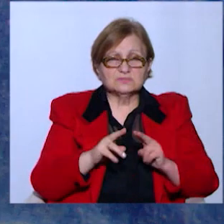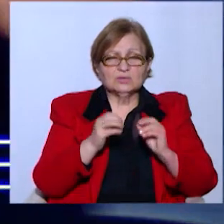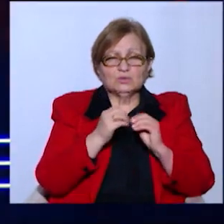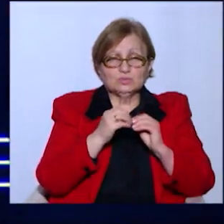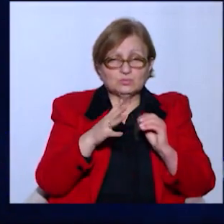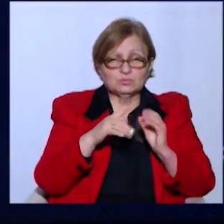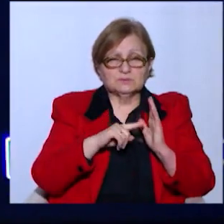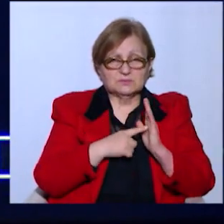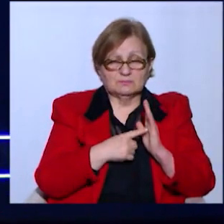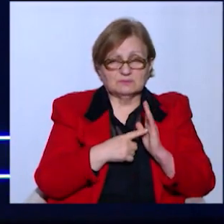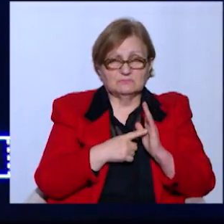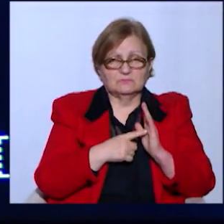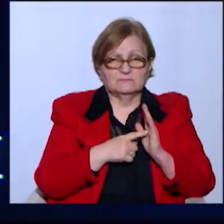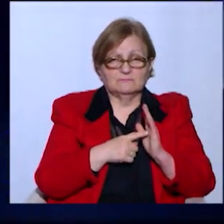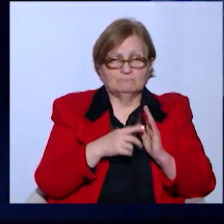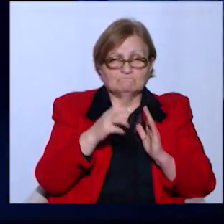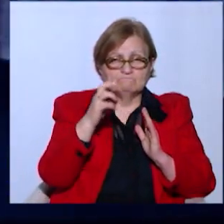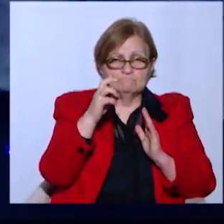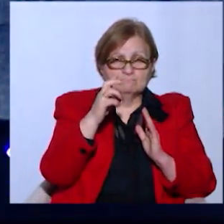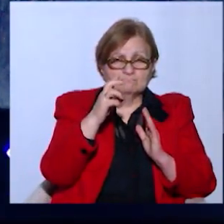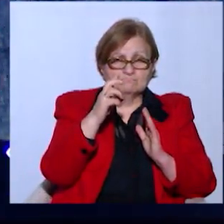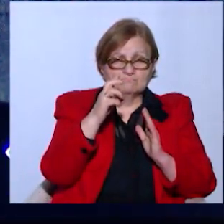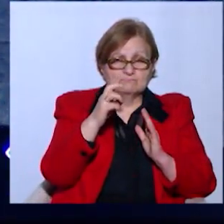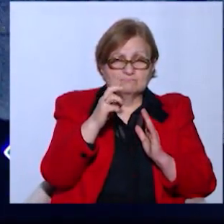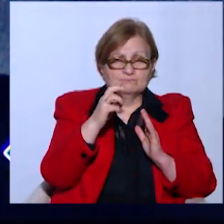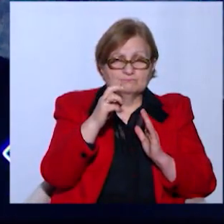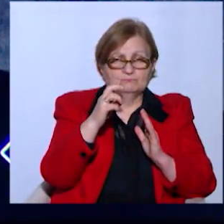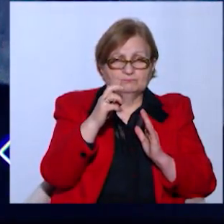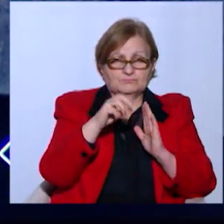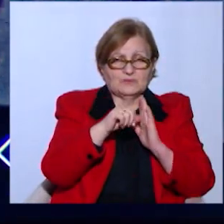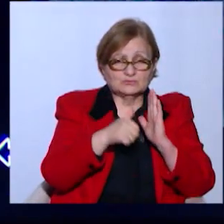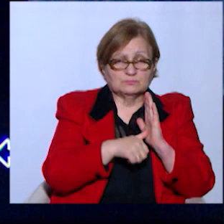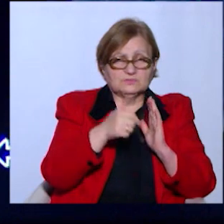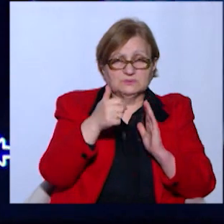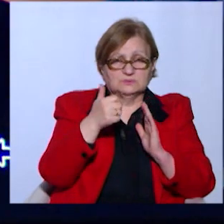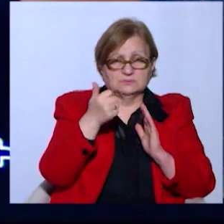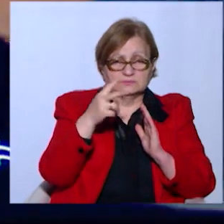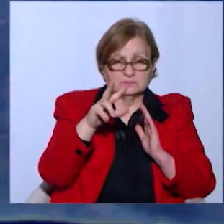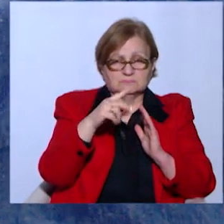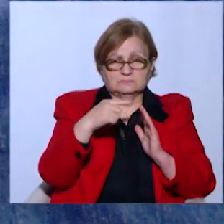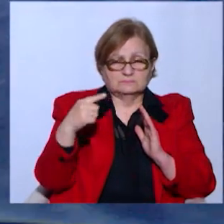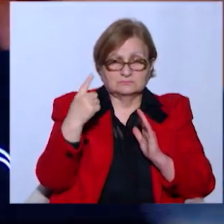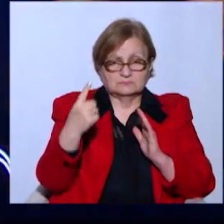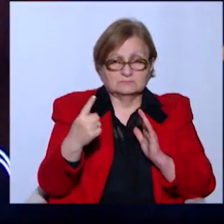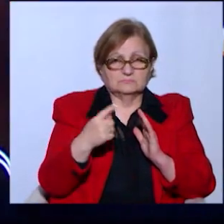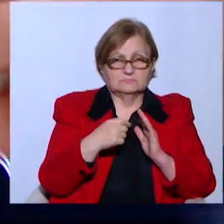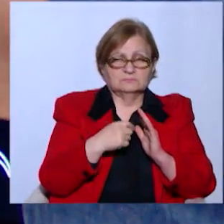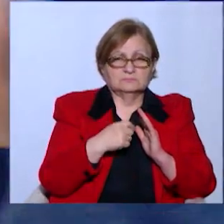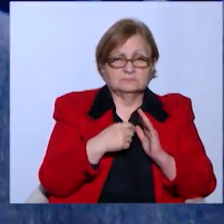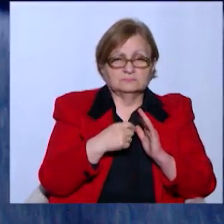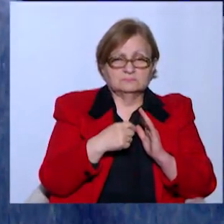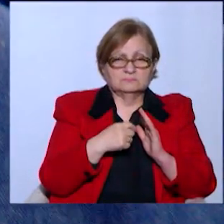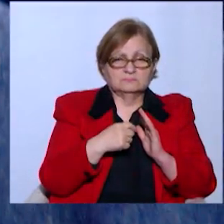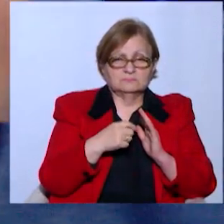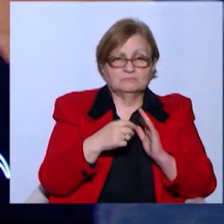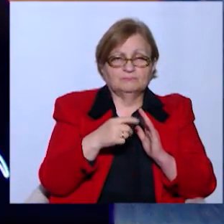15 გამრავლებული B1, ნუ 1 აქვს, ქუ 16 მესამე ხარისხში მინუს 1 შეფარდებული